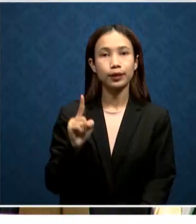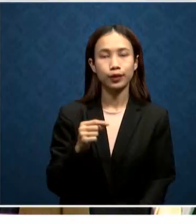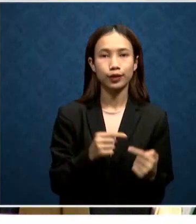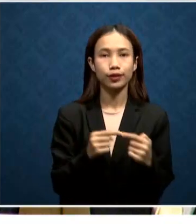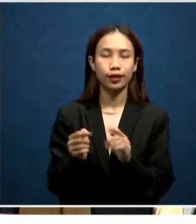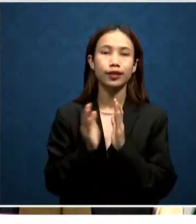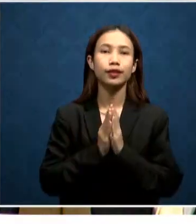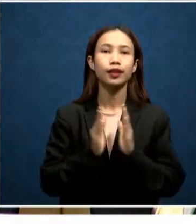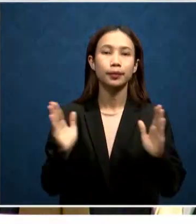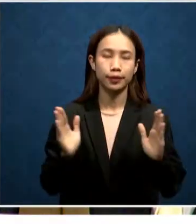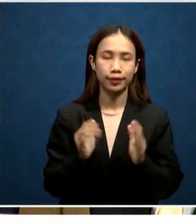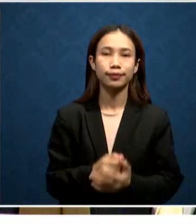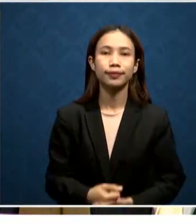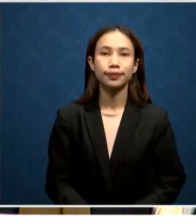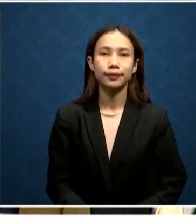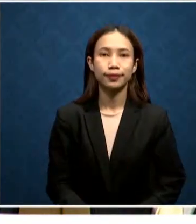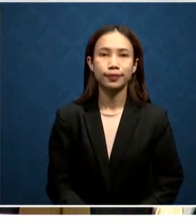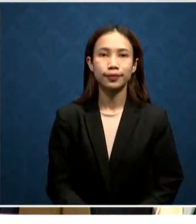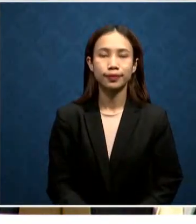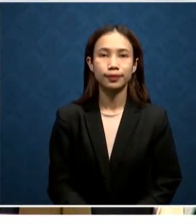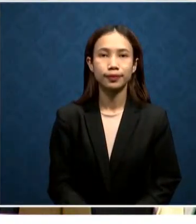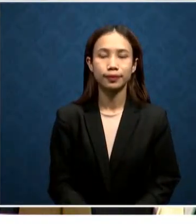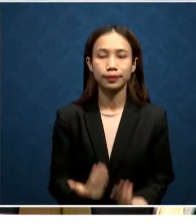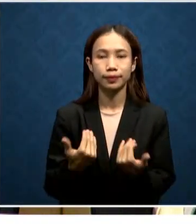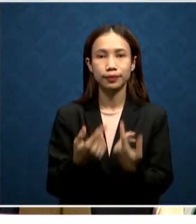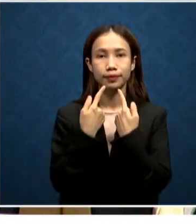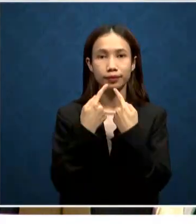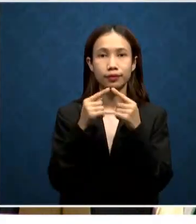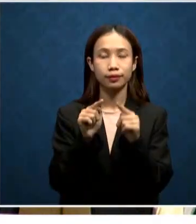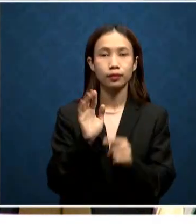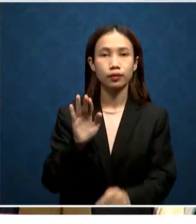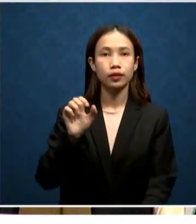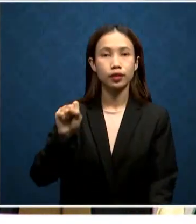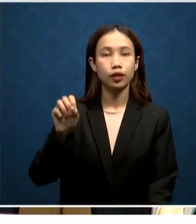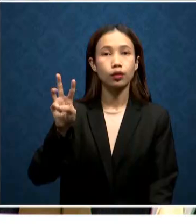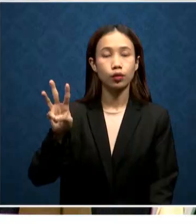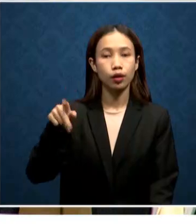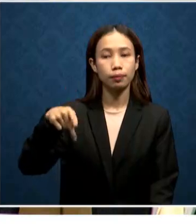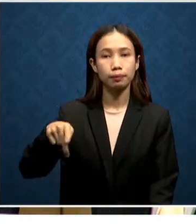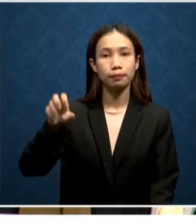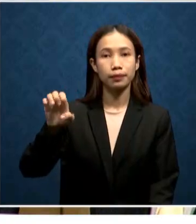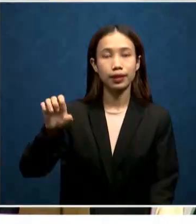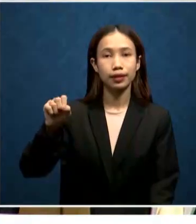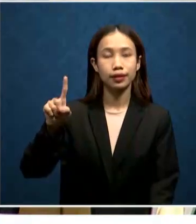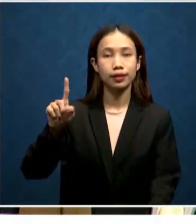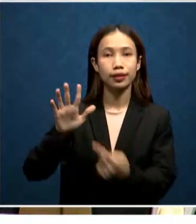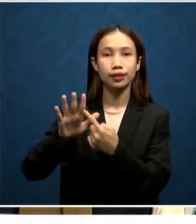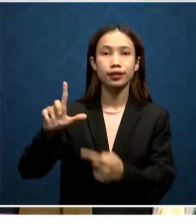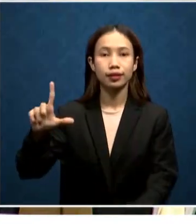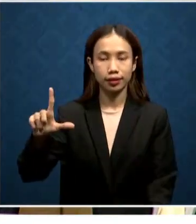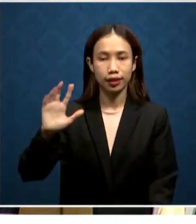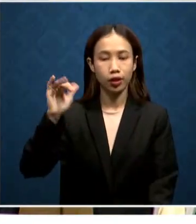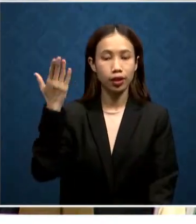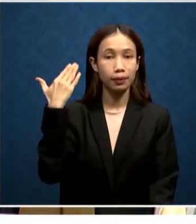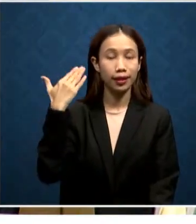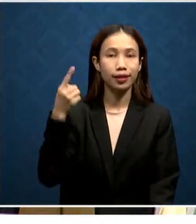ขอบพระคุณอย่างสูงค่ะเ่อจะขออนุญาตตอบเอ่อท่านสวพี่ศาลก่อนนะฮะในในคำถามที่เพิ่งจบ